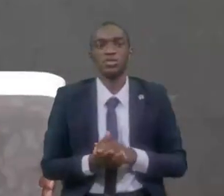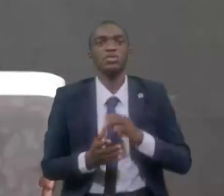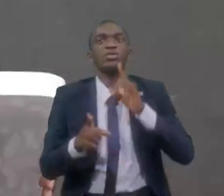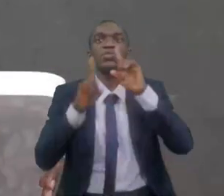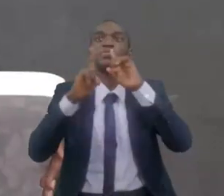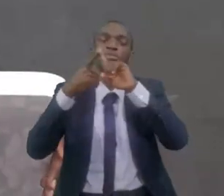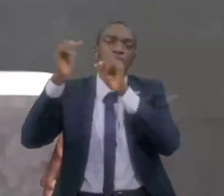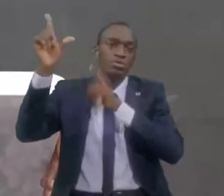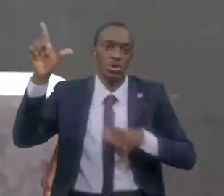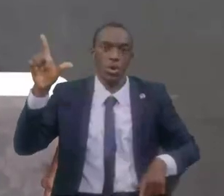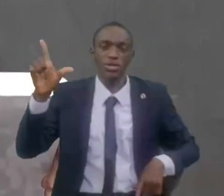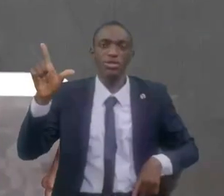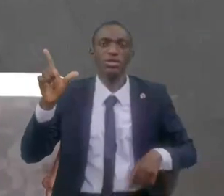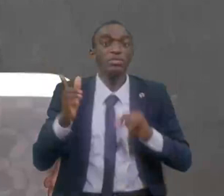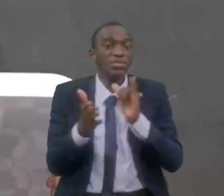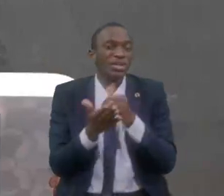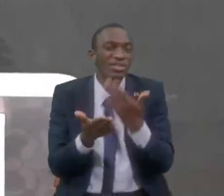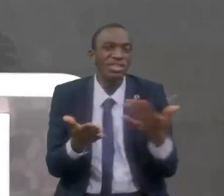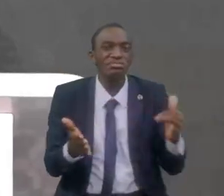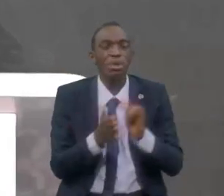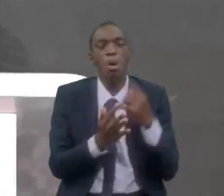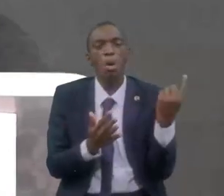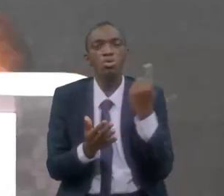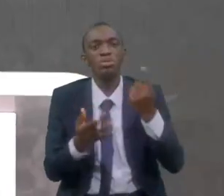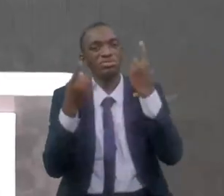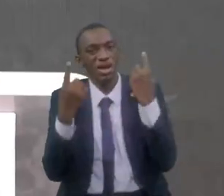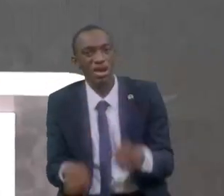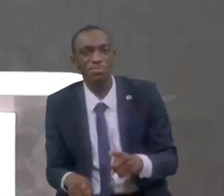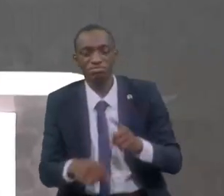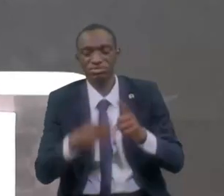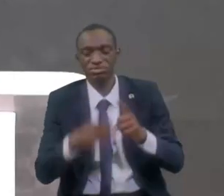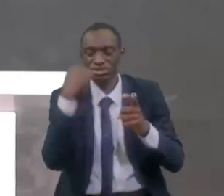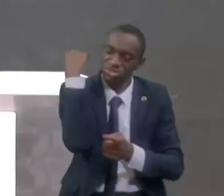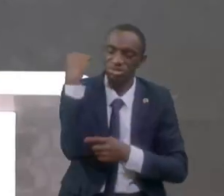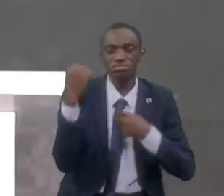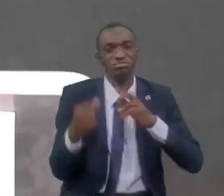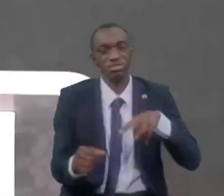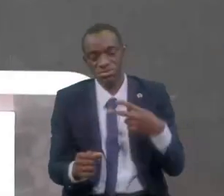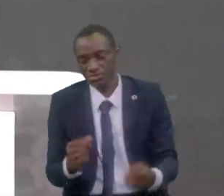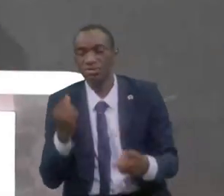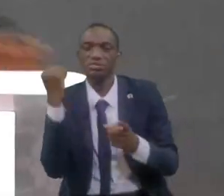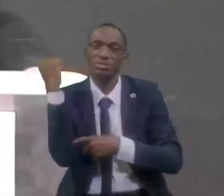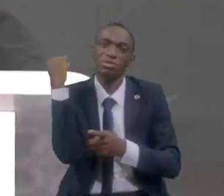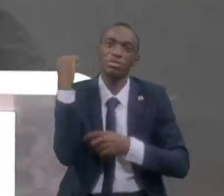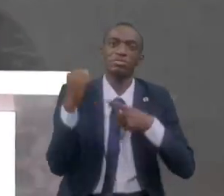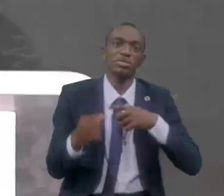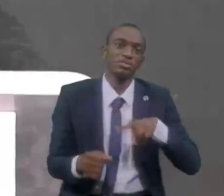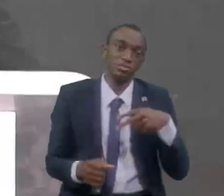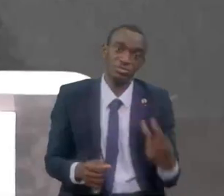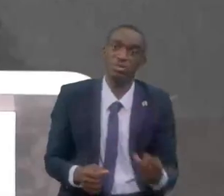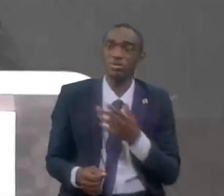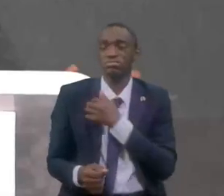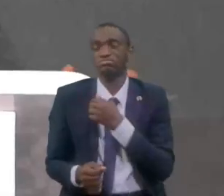Parle au Seigneur. Ces choses qui se passent tout le temps, cette tentation qui survient tout le temps, et